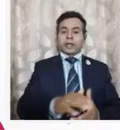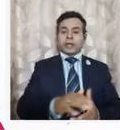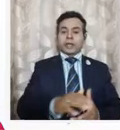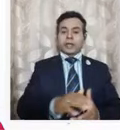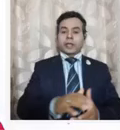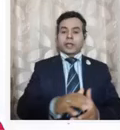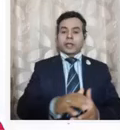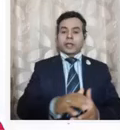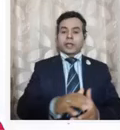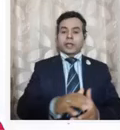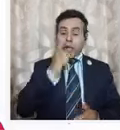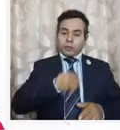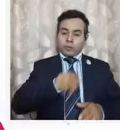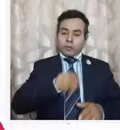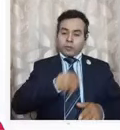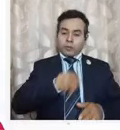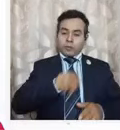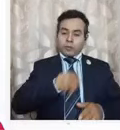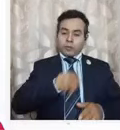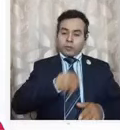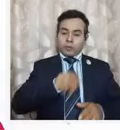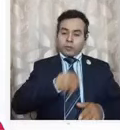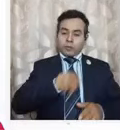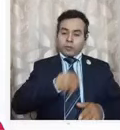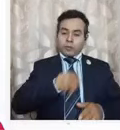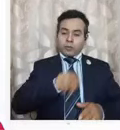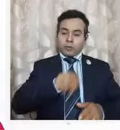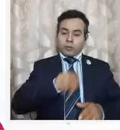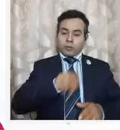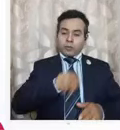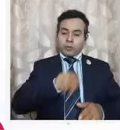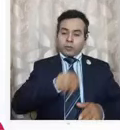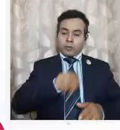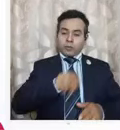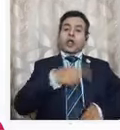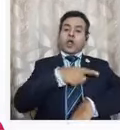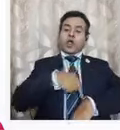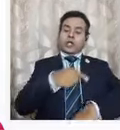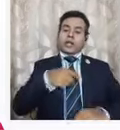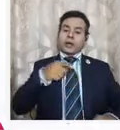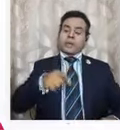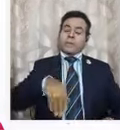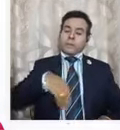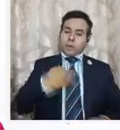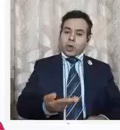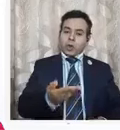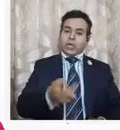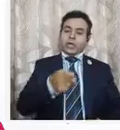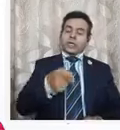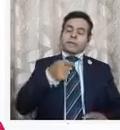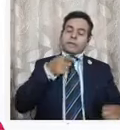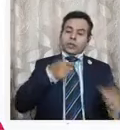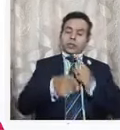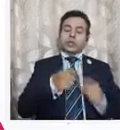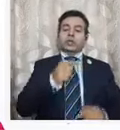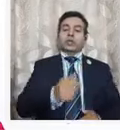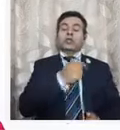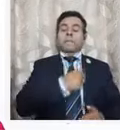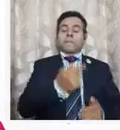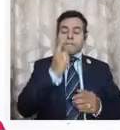বুকের দুধ খাওয়ানোর কারণ বিশ্ব স্বাস্থ্য সংস্থা বলেছে মায়ের দুধের